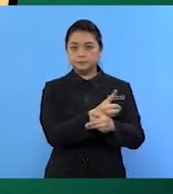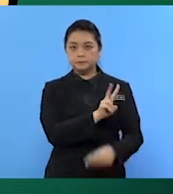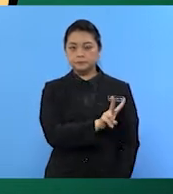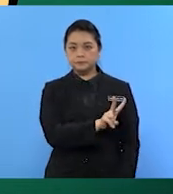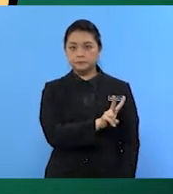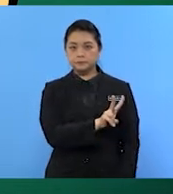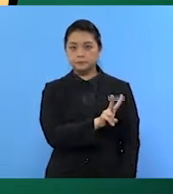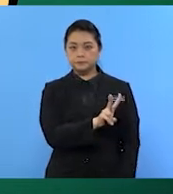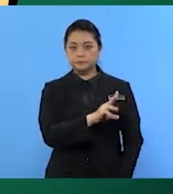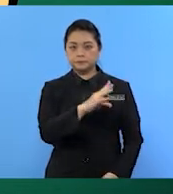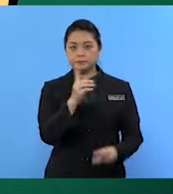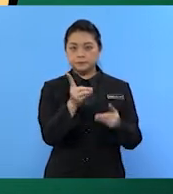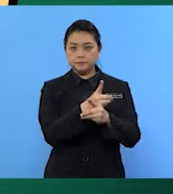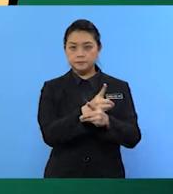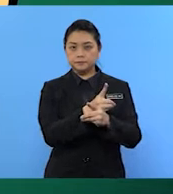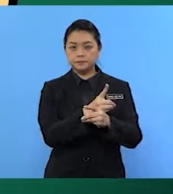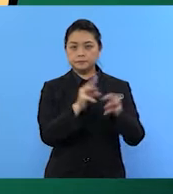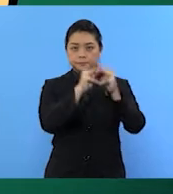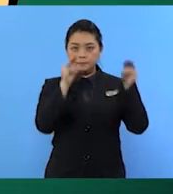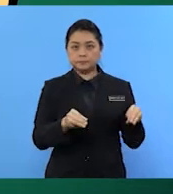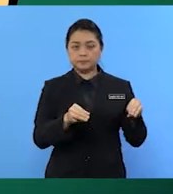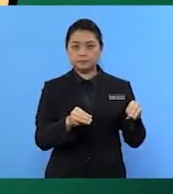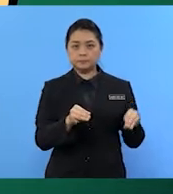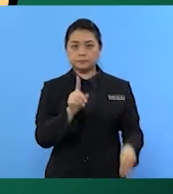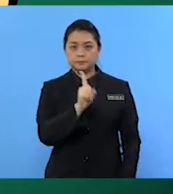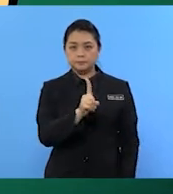4/2 darab matriks